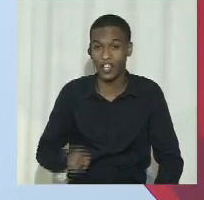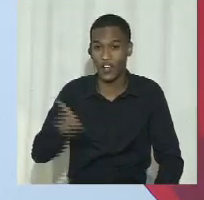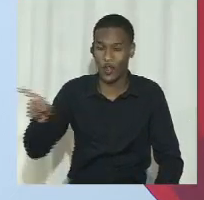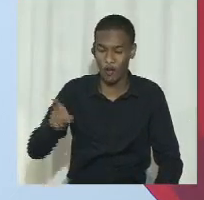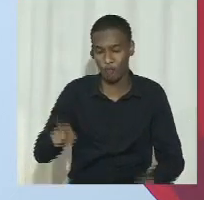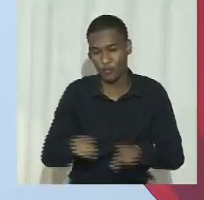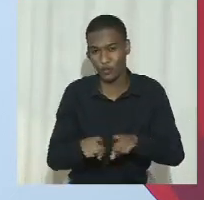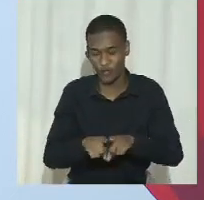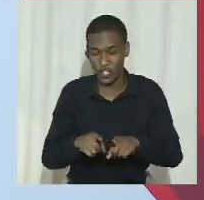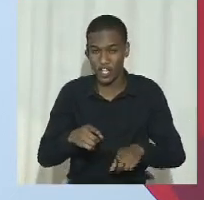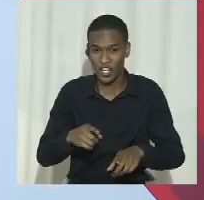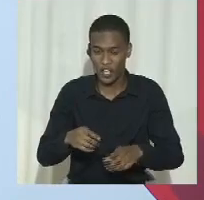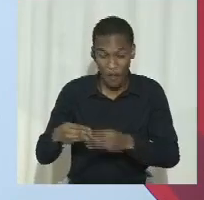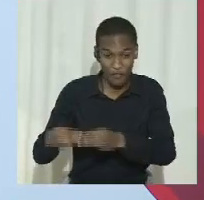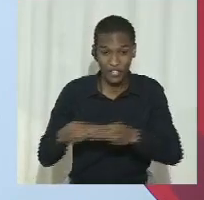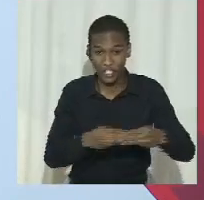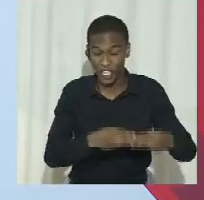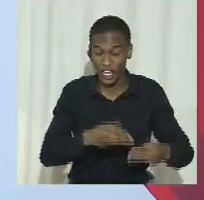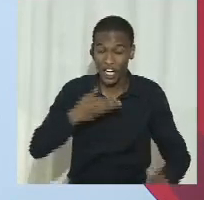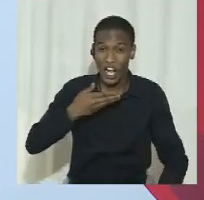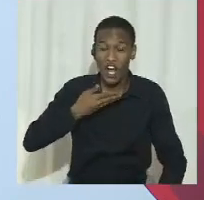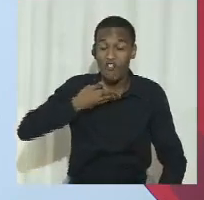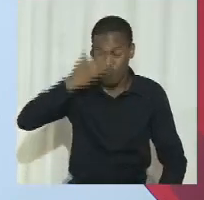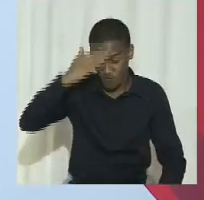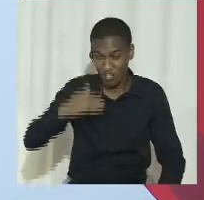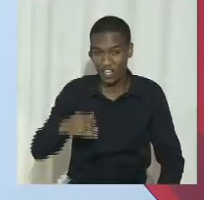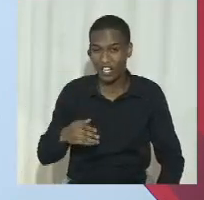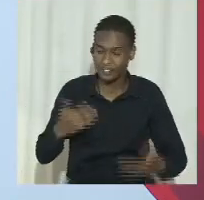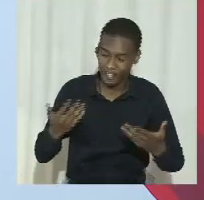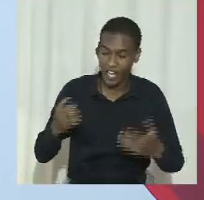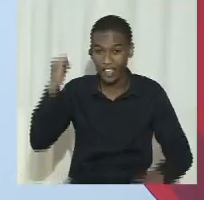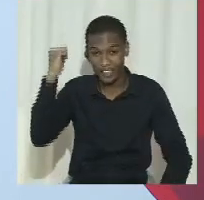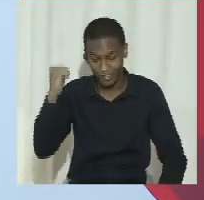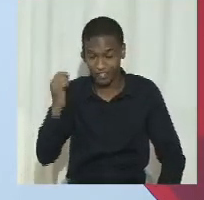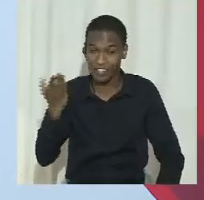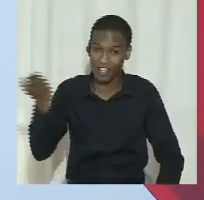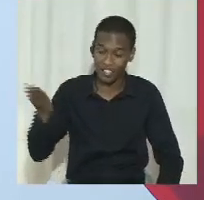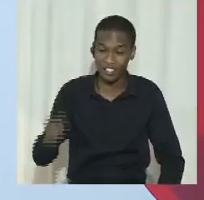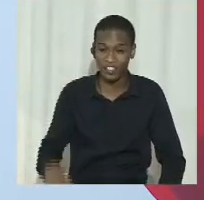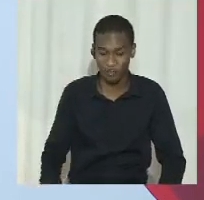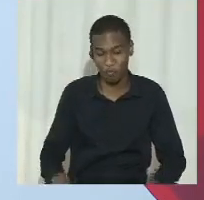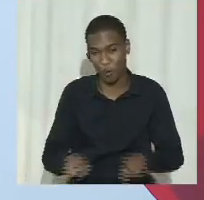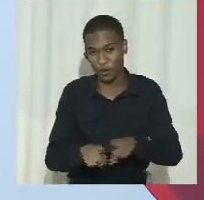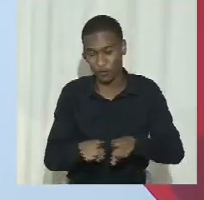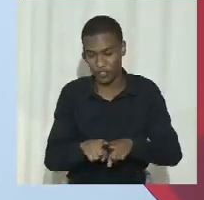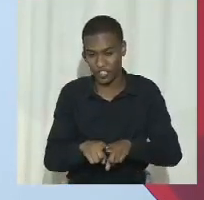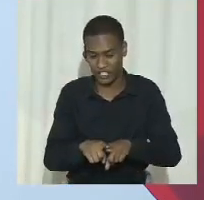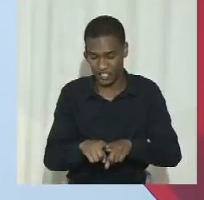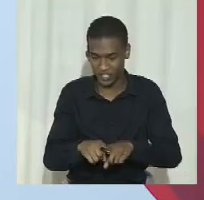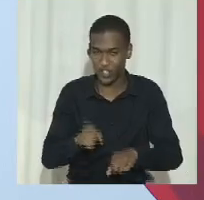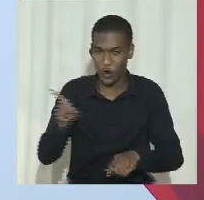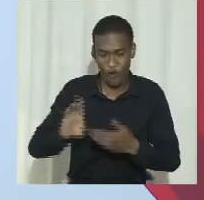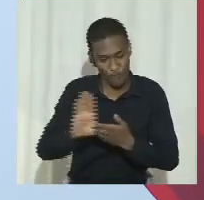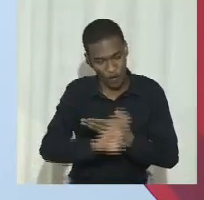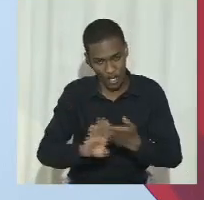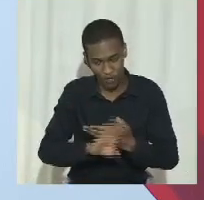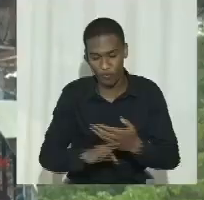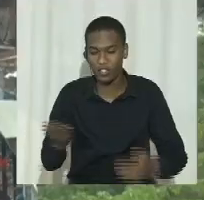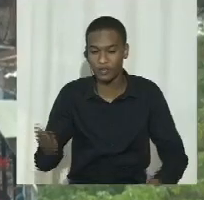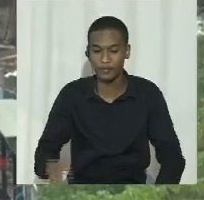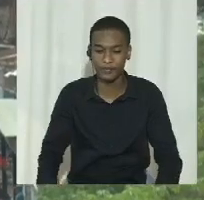fiara mpitatitra olona izay mivadika ho mpitatitra entana ankehitriny. Hoy ny avy eo anivo ny foibe fitsarana fiarakodia. Bertrand